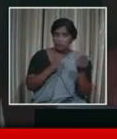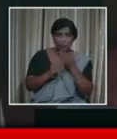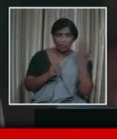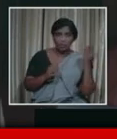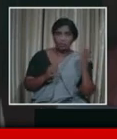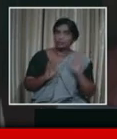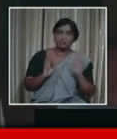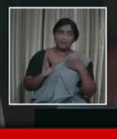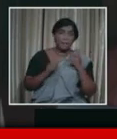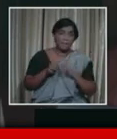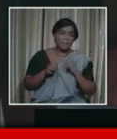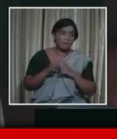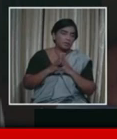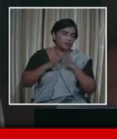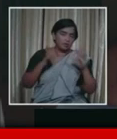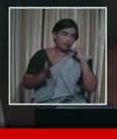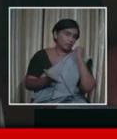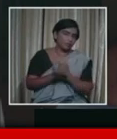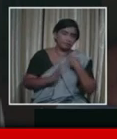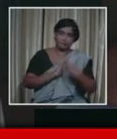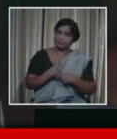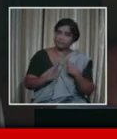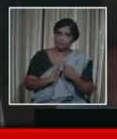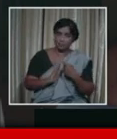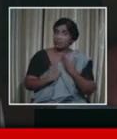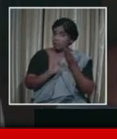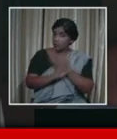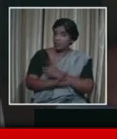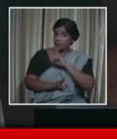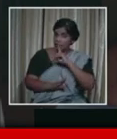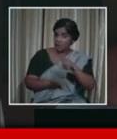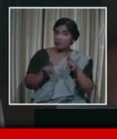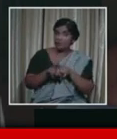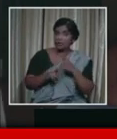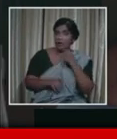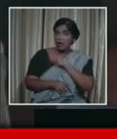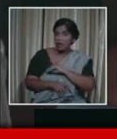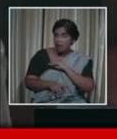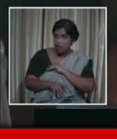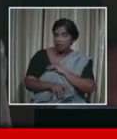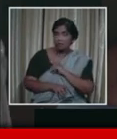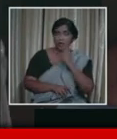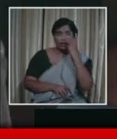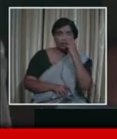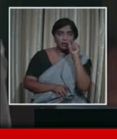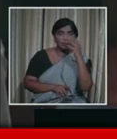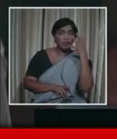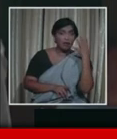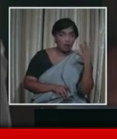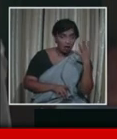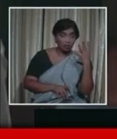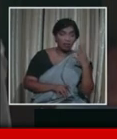ඊට වඩා ඉතා බරපතලයි ගරු කතානායකතුමනි මම එදා කිව්වා වගේ අපිට තියෙන ආදායම වගේ 3.4 ගුණයක්